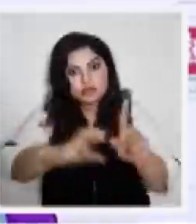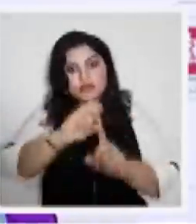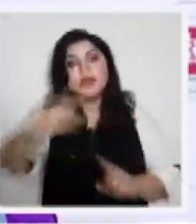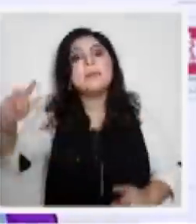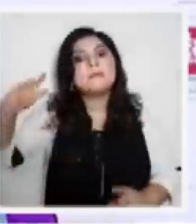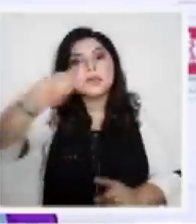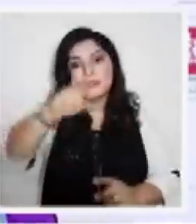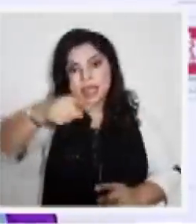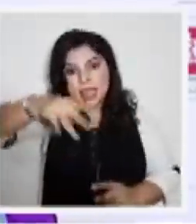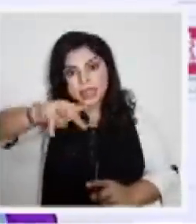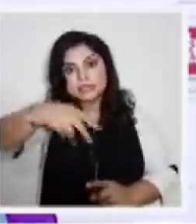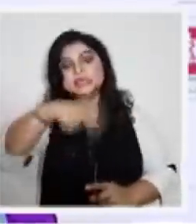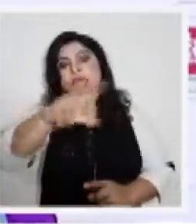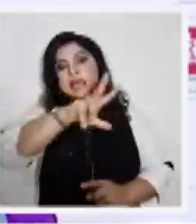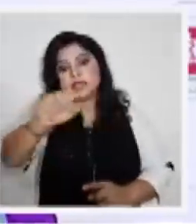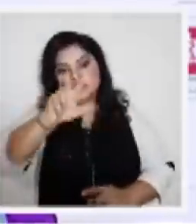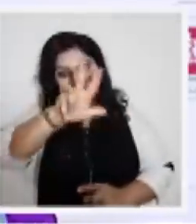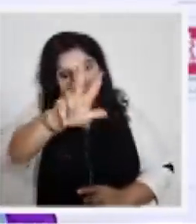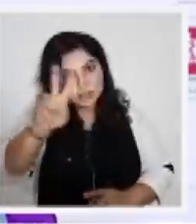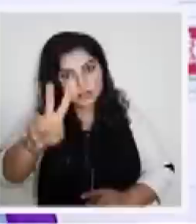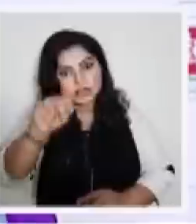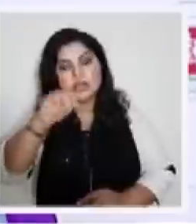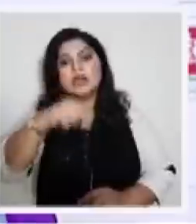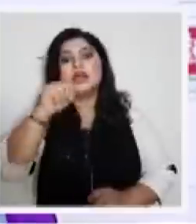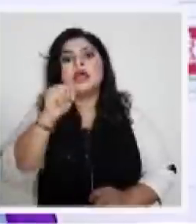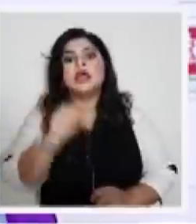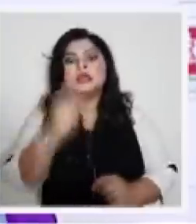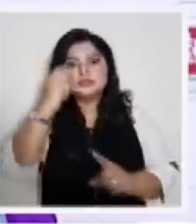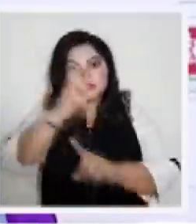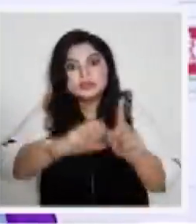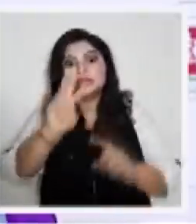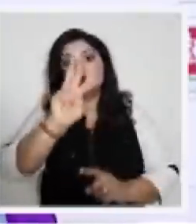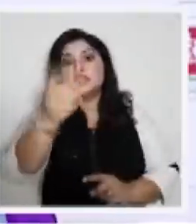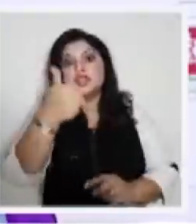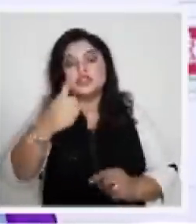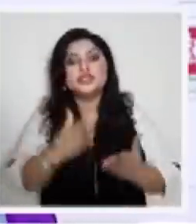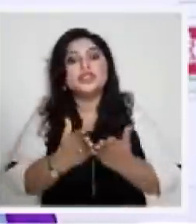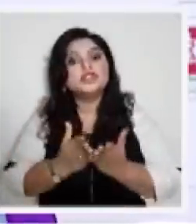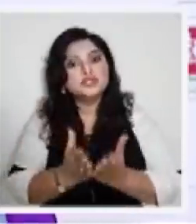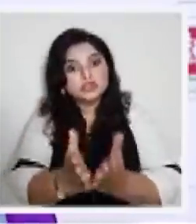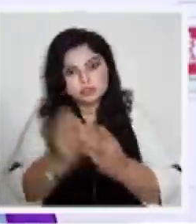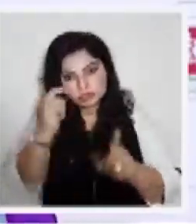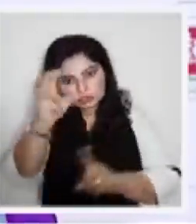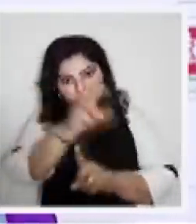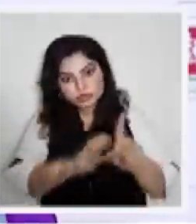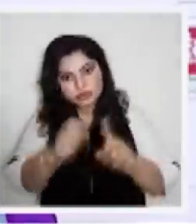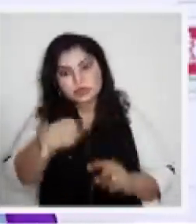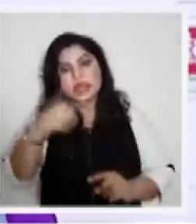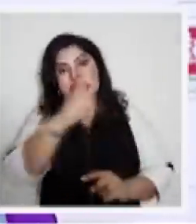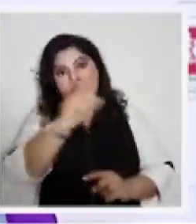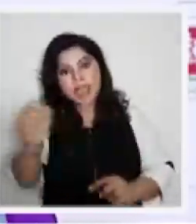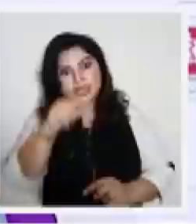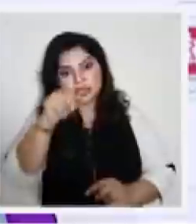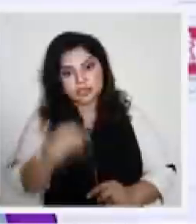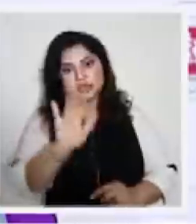24 ঘন্টায় স্ক্রিনিং হয়েছে 1,758 জন, এর মধ্যে 3টি আন্তর্জাতিক বিমানবন্দরে 1,162 জন, সকল স্থল